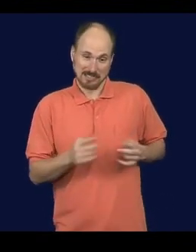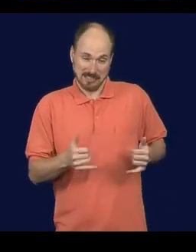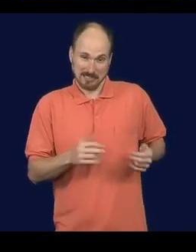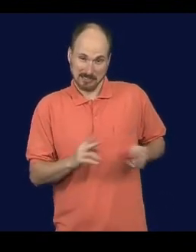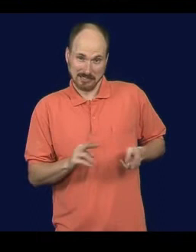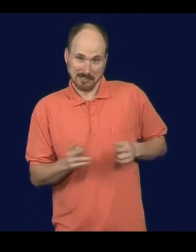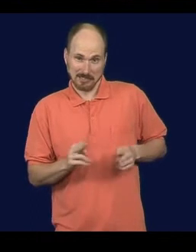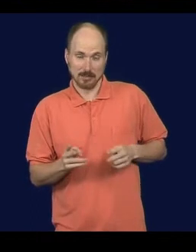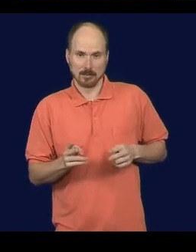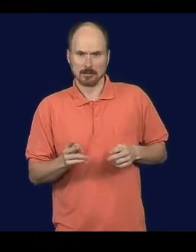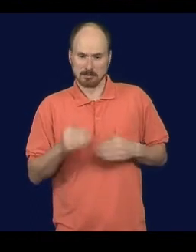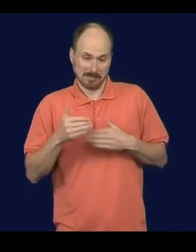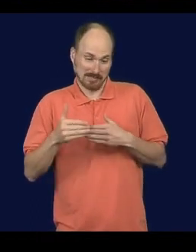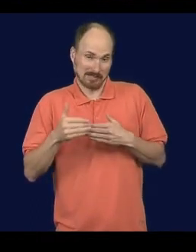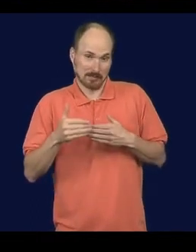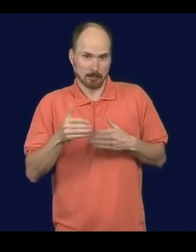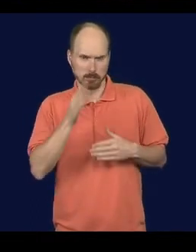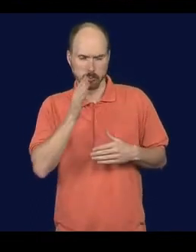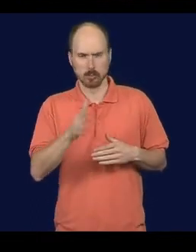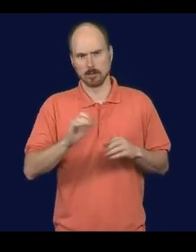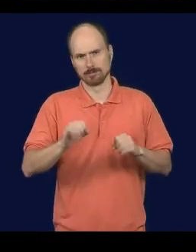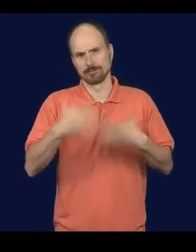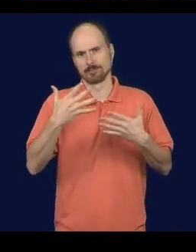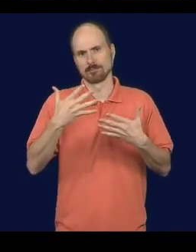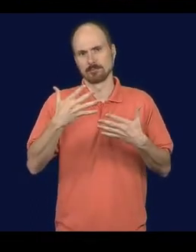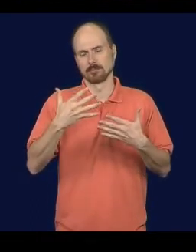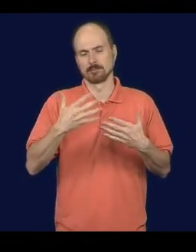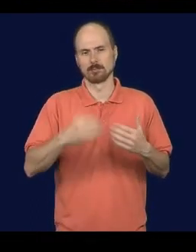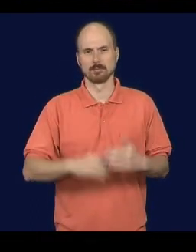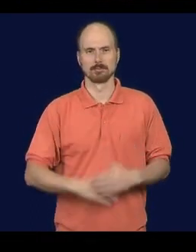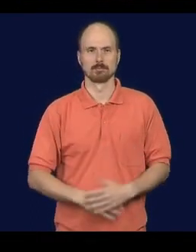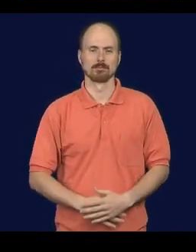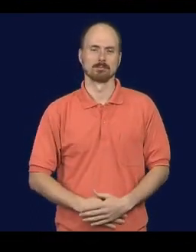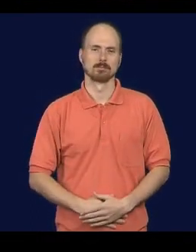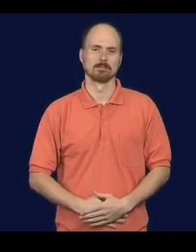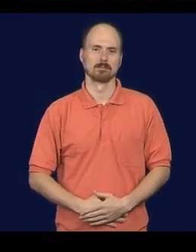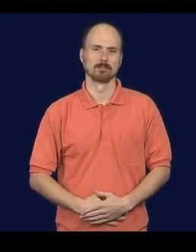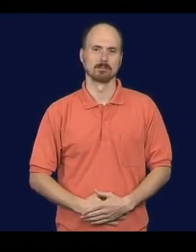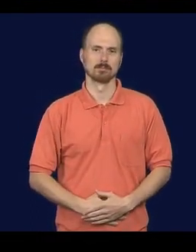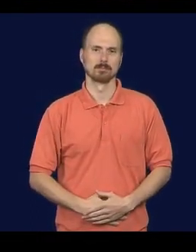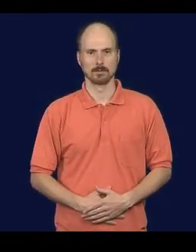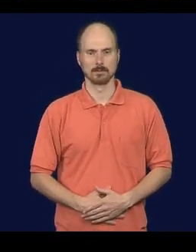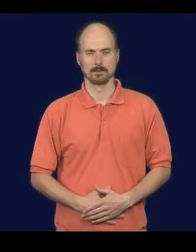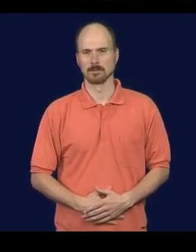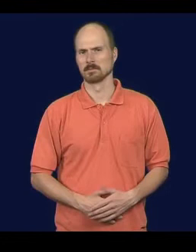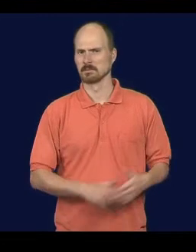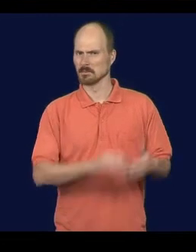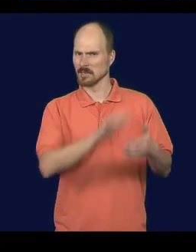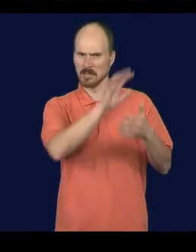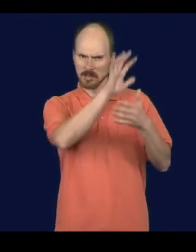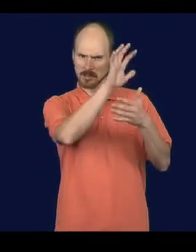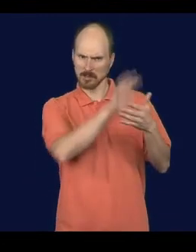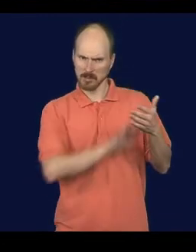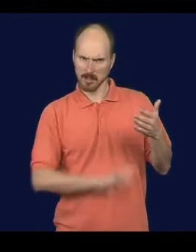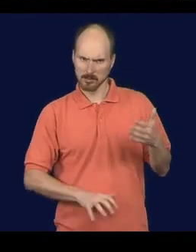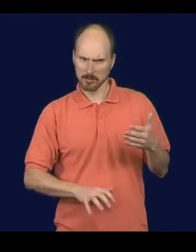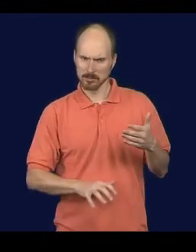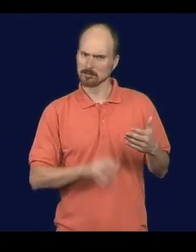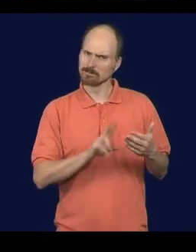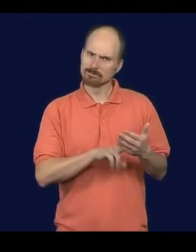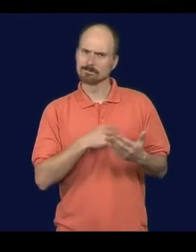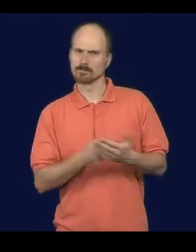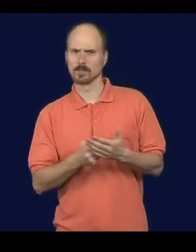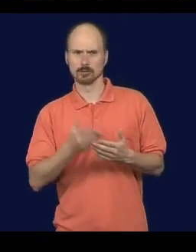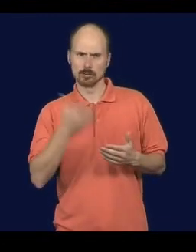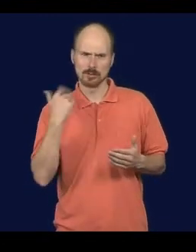programátorská věc, takže já se spíš za váma potom asi stavím. Ale každopádně bych chtěl těm, co si Antelie ještě